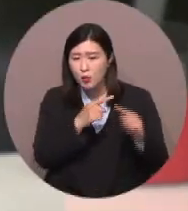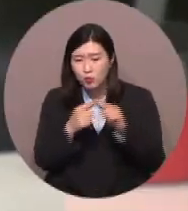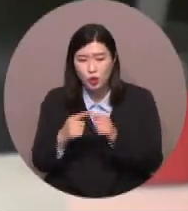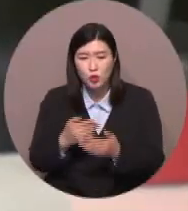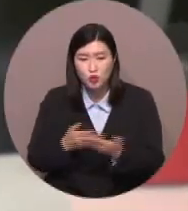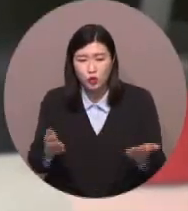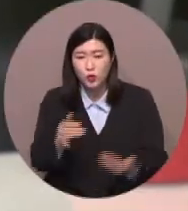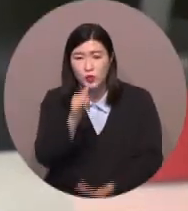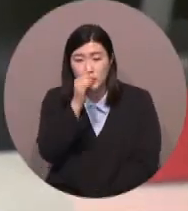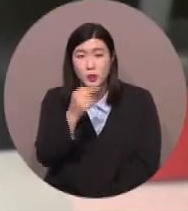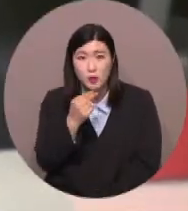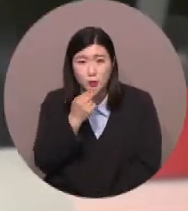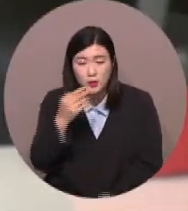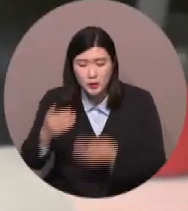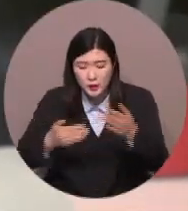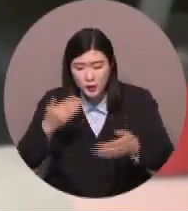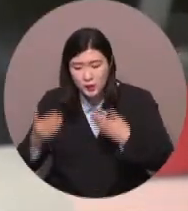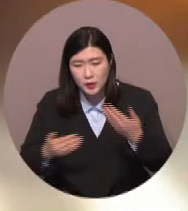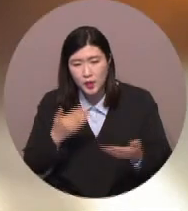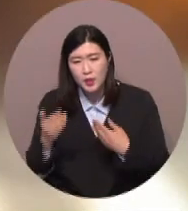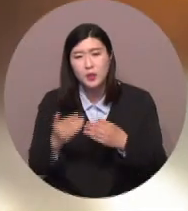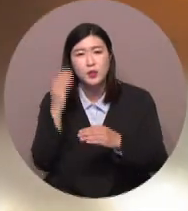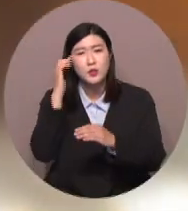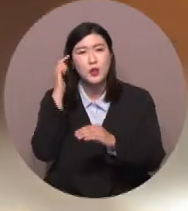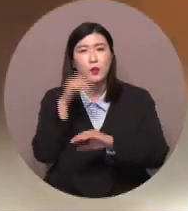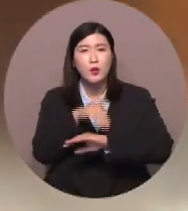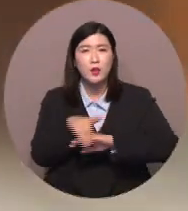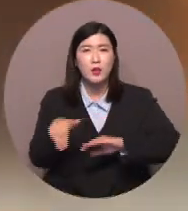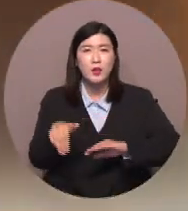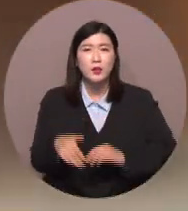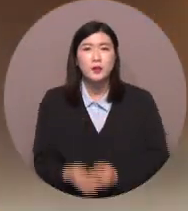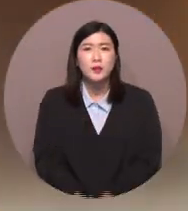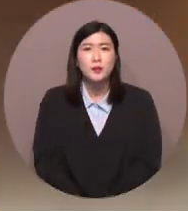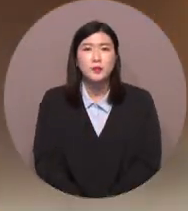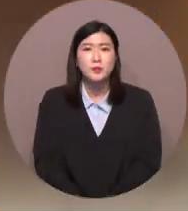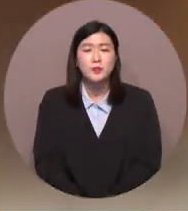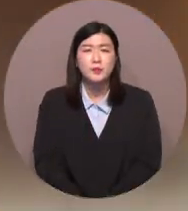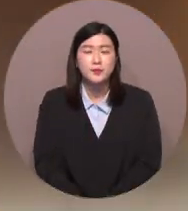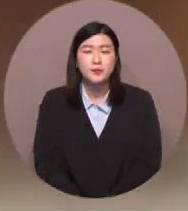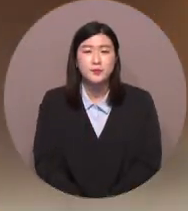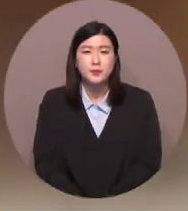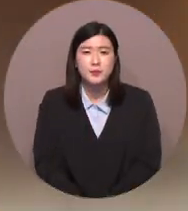처방했는지에 대해 조사에 착수했습니다. MBC 뉴스 김지혜입니다.